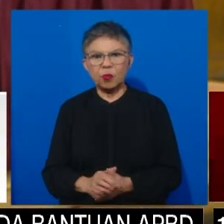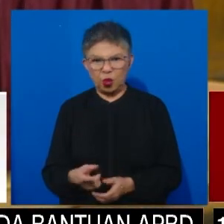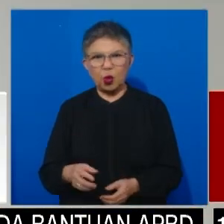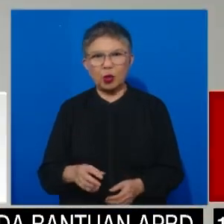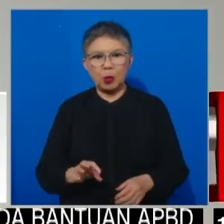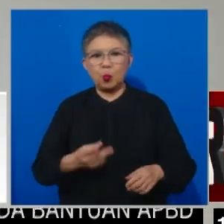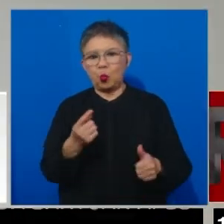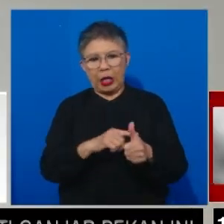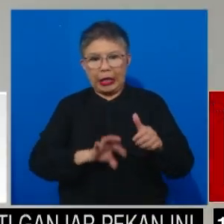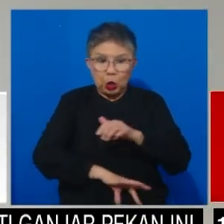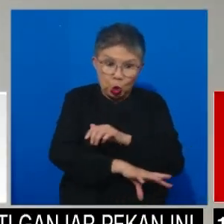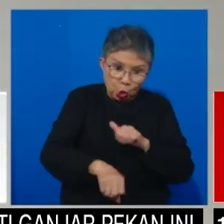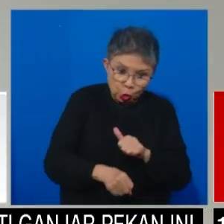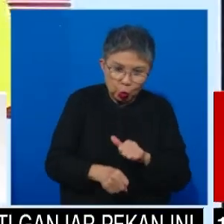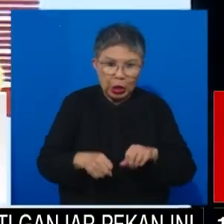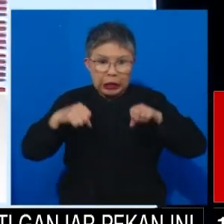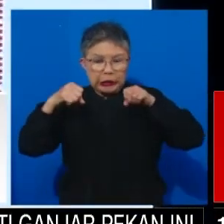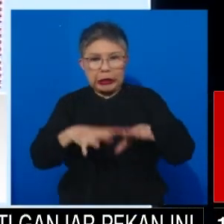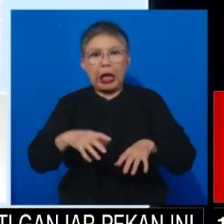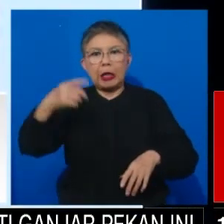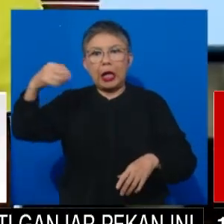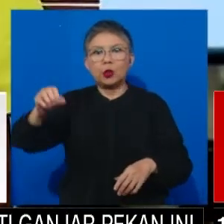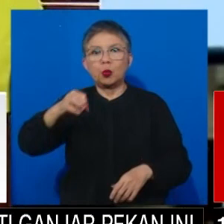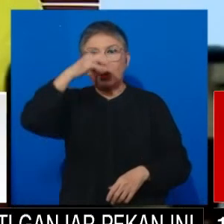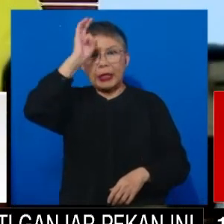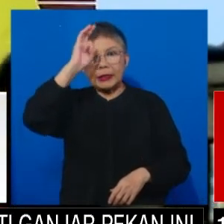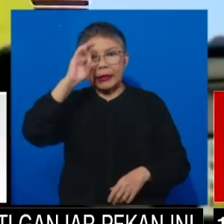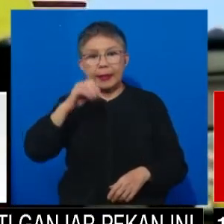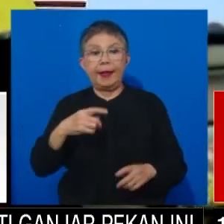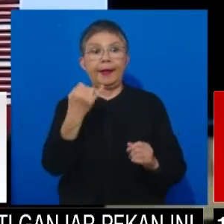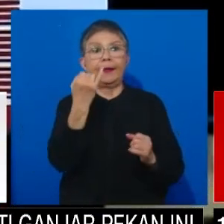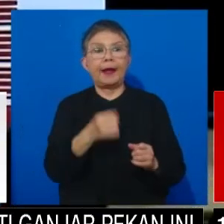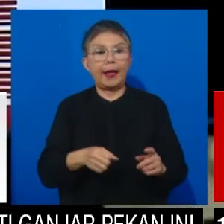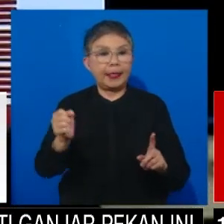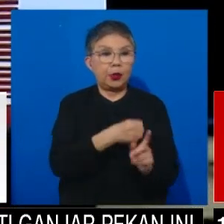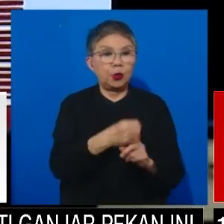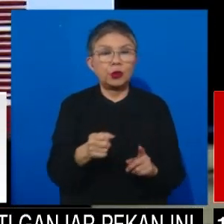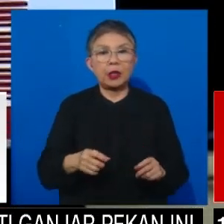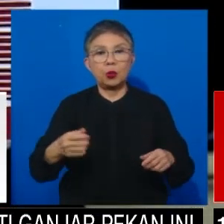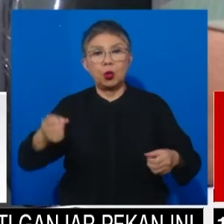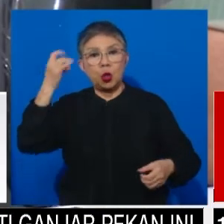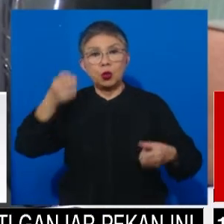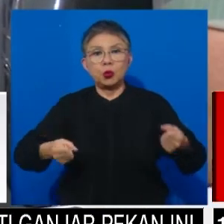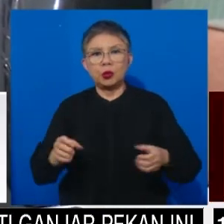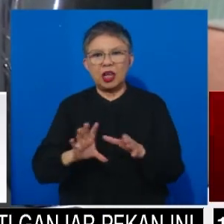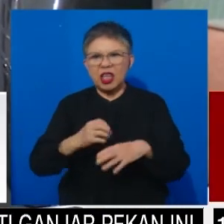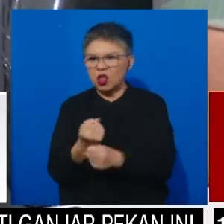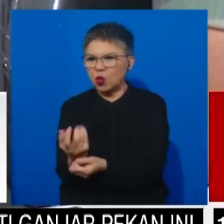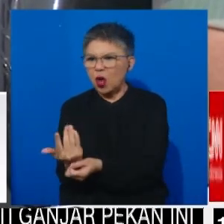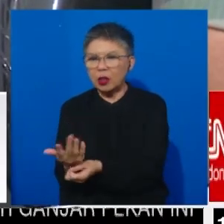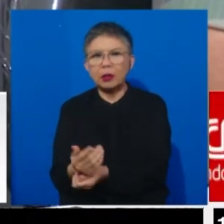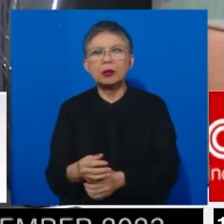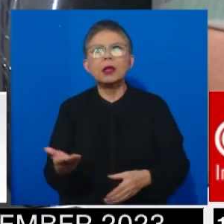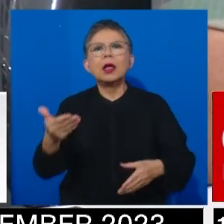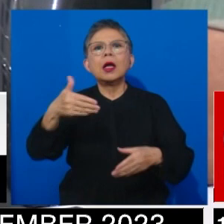Terlibat korupsi, menyerbu markas polisi, hingga terakhir menganiaya sampai tewas seorang warga dengan dugaan memeras. Inilah kasus yang